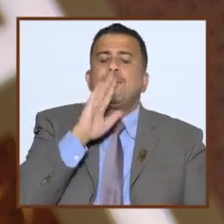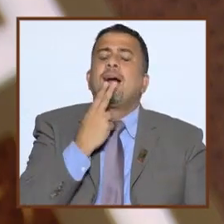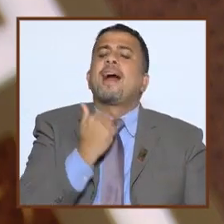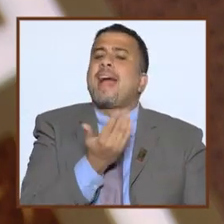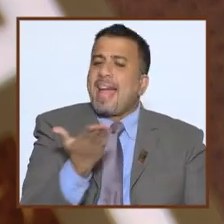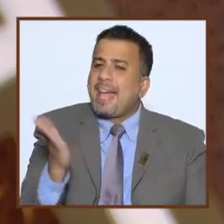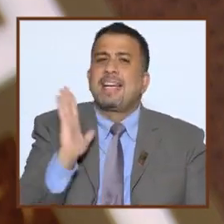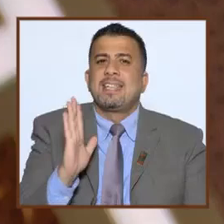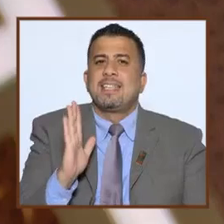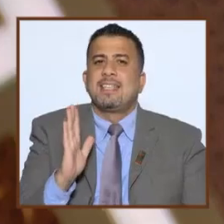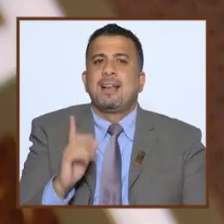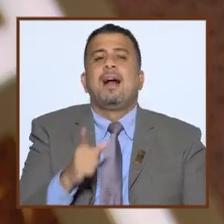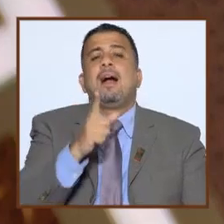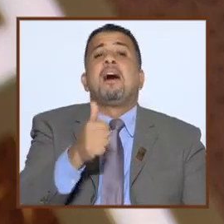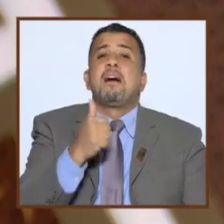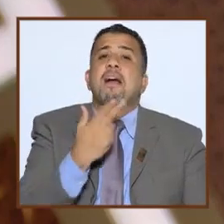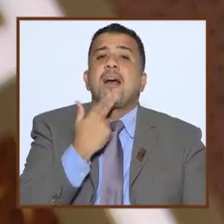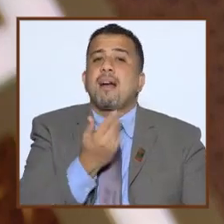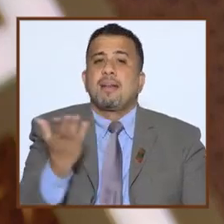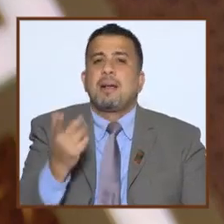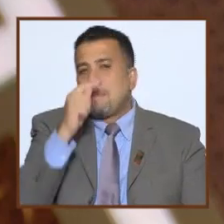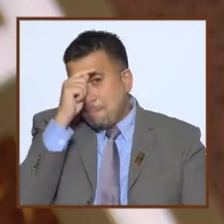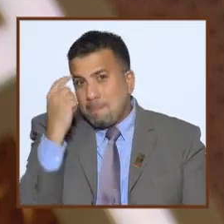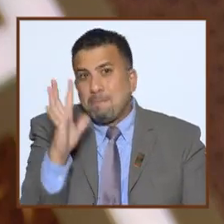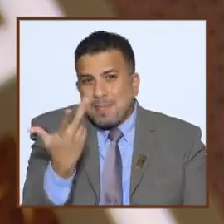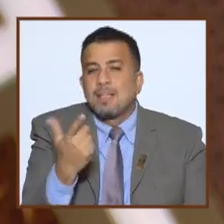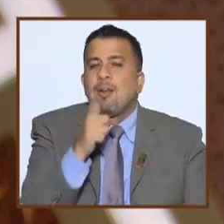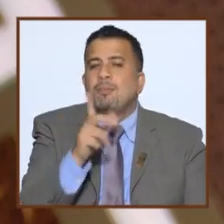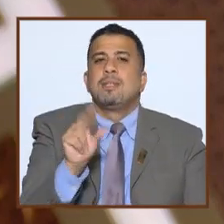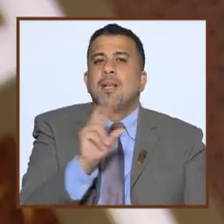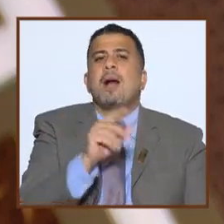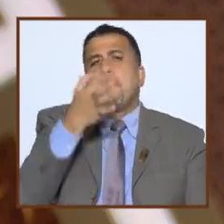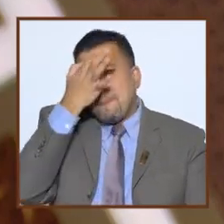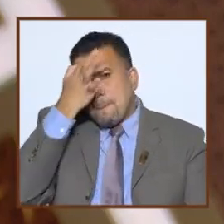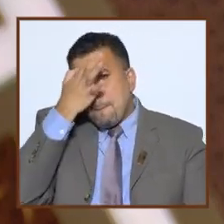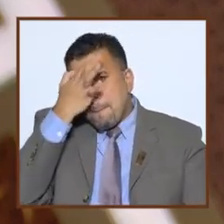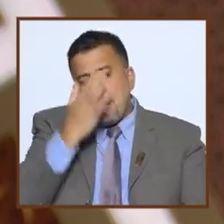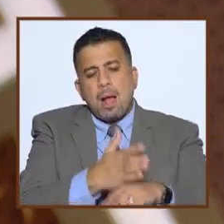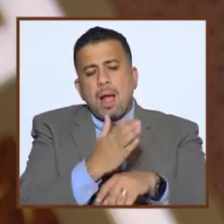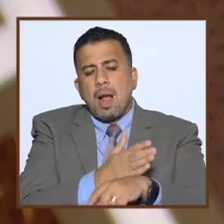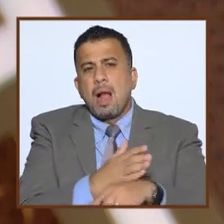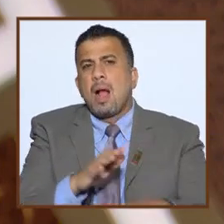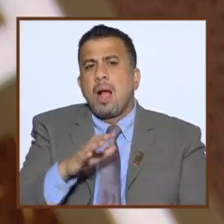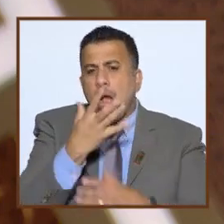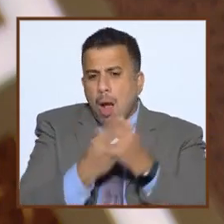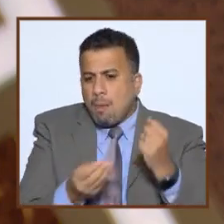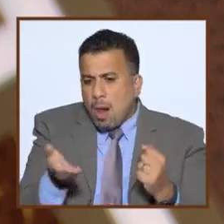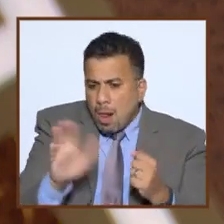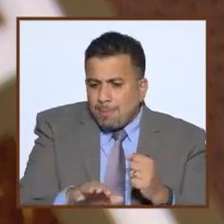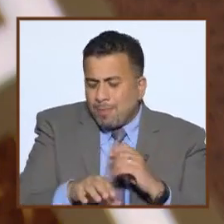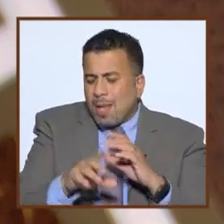صارت في صاحب السياره او اللي معه في السياره كمثال يعني الانسان يمرض يطيح واللي ينكسر الولد ولا شيء